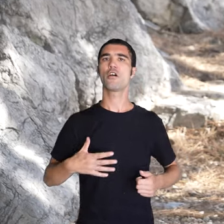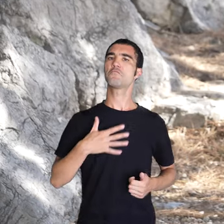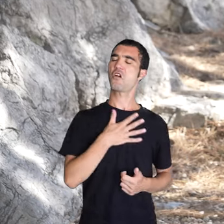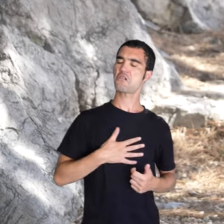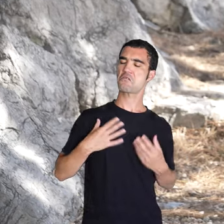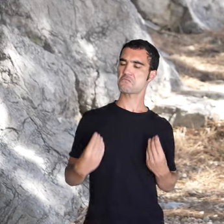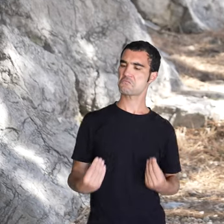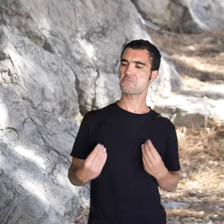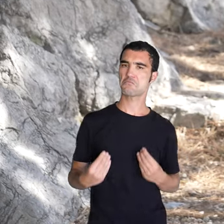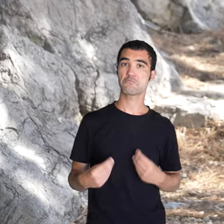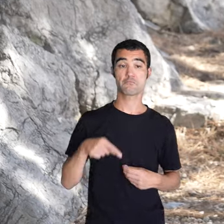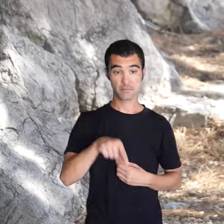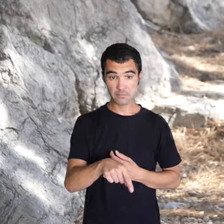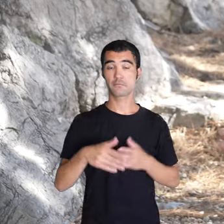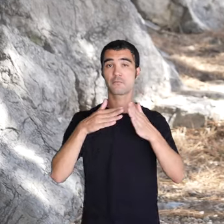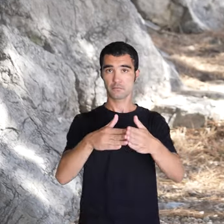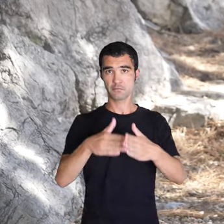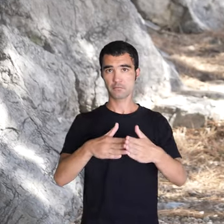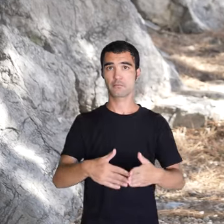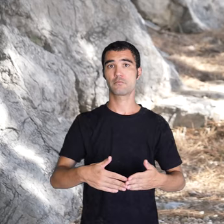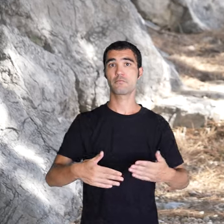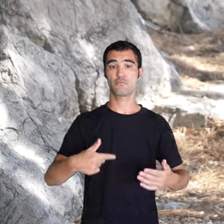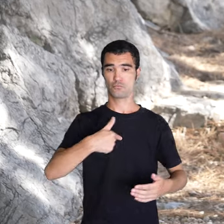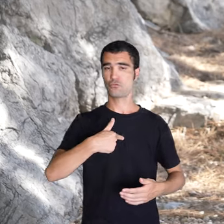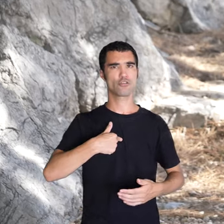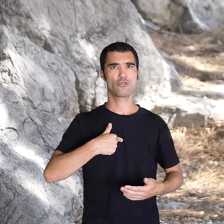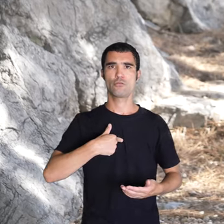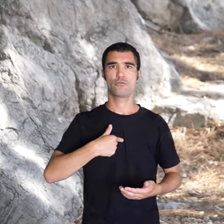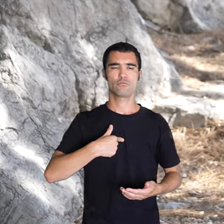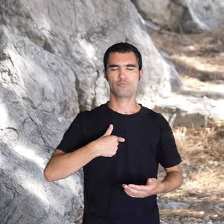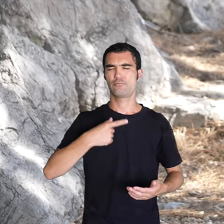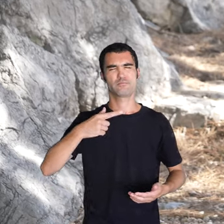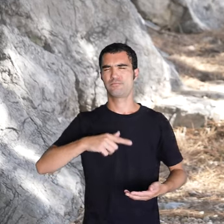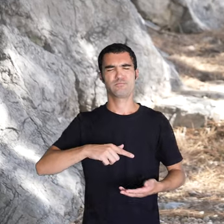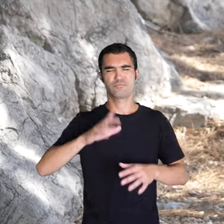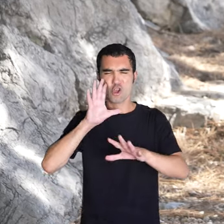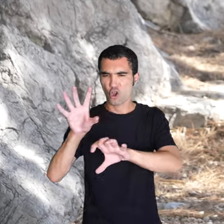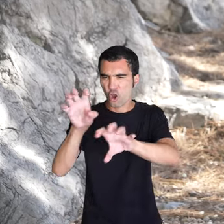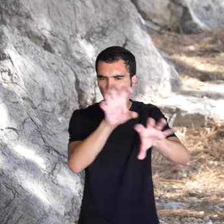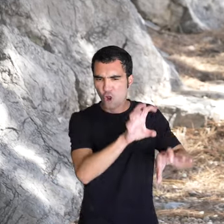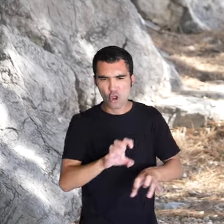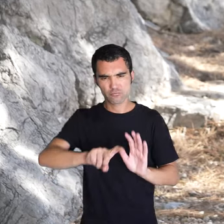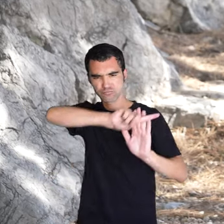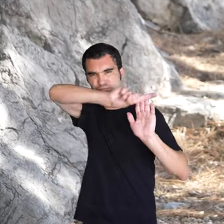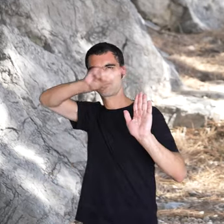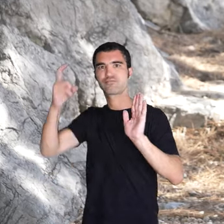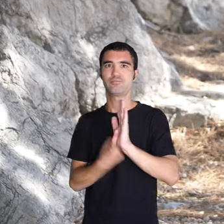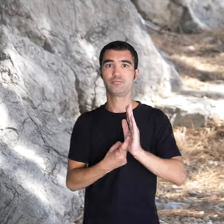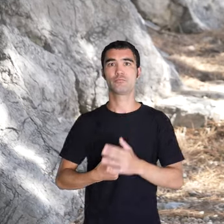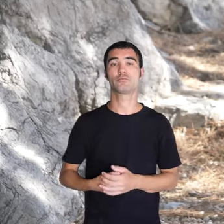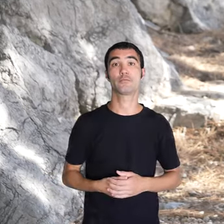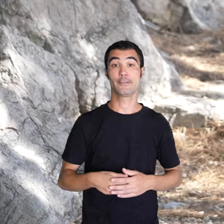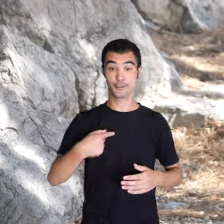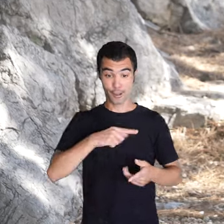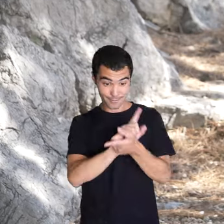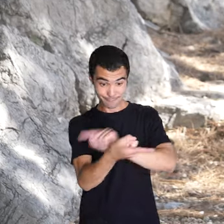còmode, i és el barco que ja m'ho conec de pam a pam, diguem, o sigui, és el barco de... O sigui, no